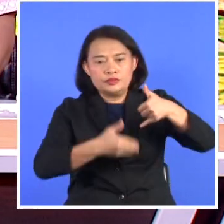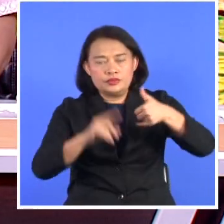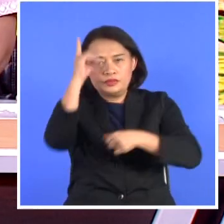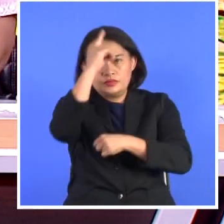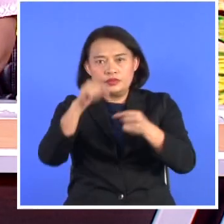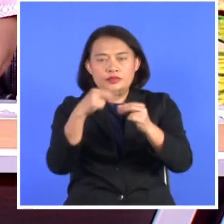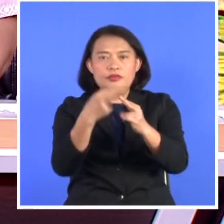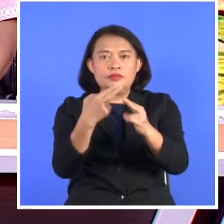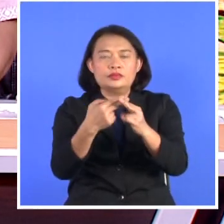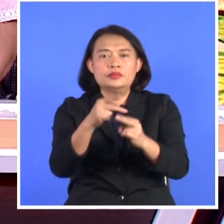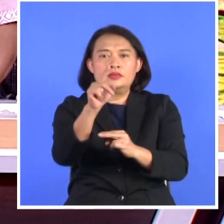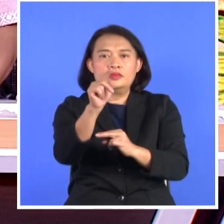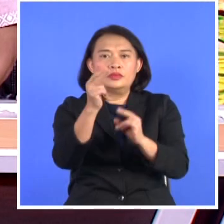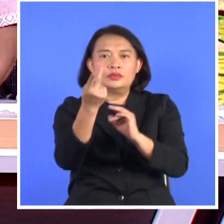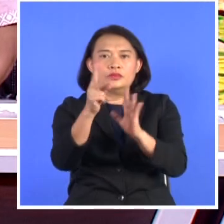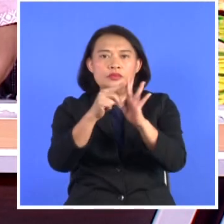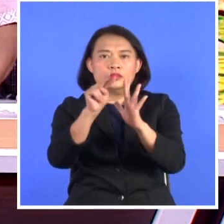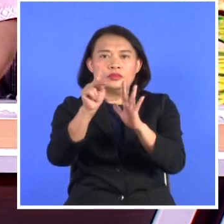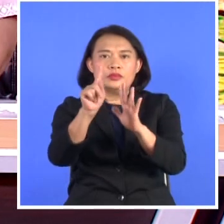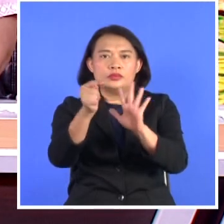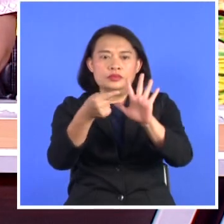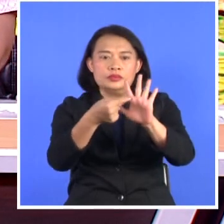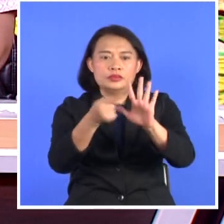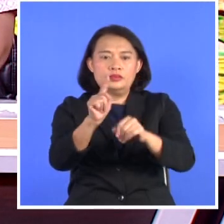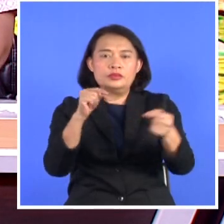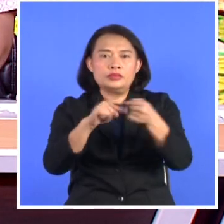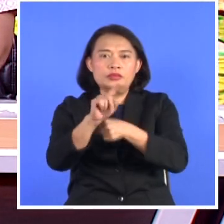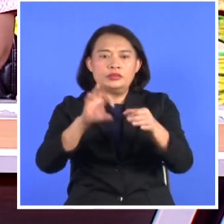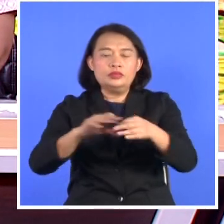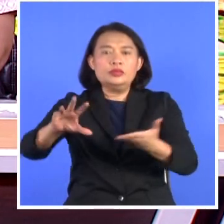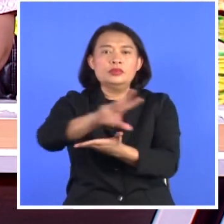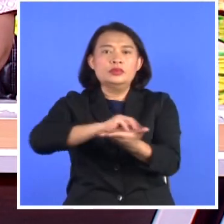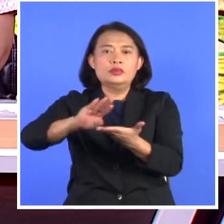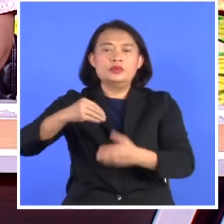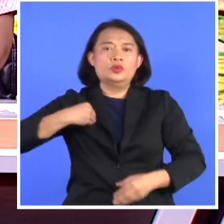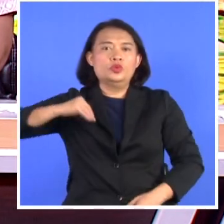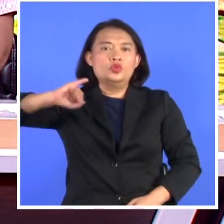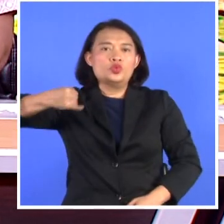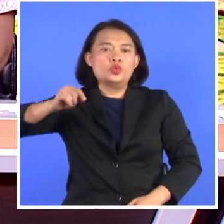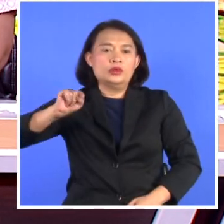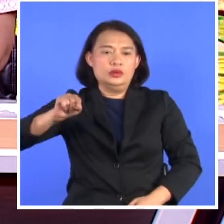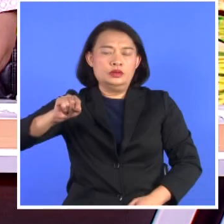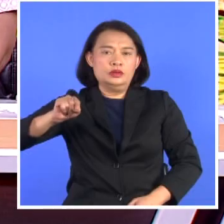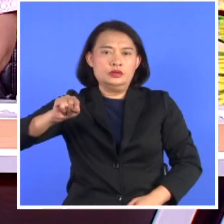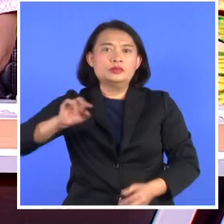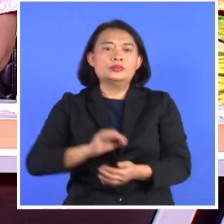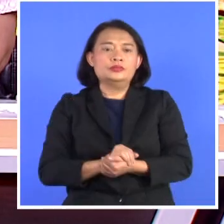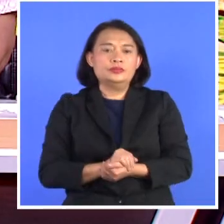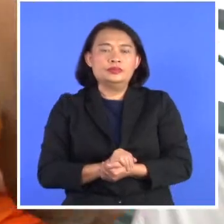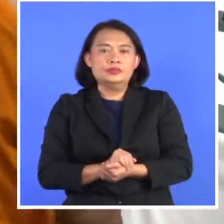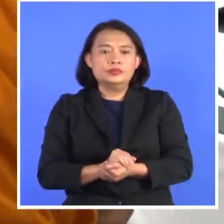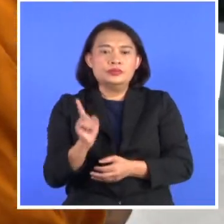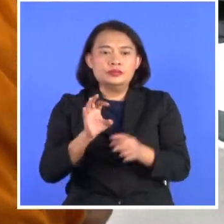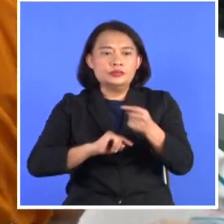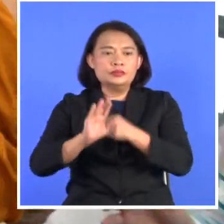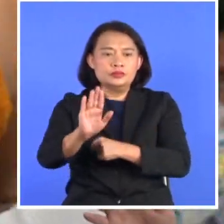ดีเลยนะคะเพราะว่าเข้าพิธีปสาทปริญญาบัตรของมหาวิทยาลัยมหาจุฬาลงกรณ์ราชวิทยาลัยค่ะโดยสมเด็จพระ